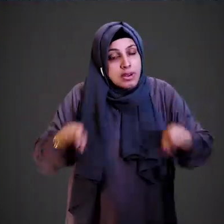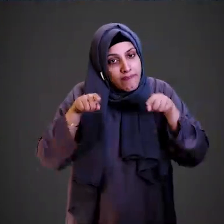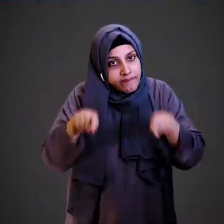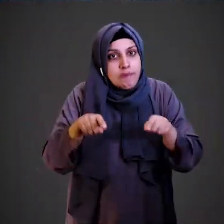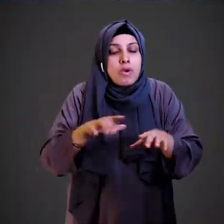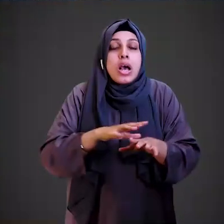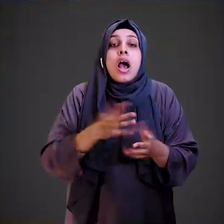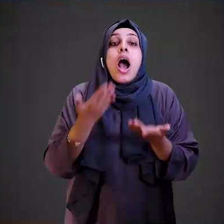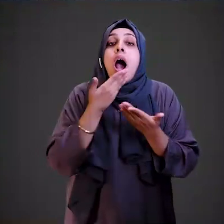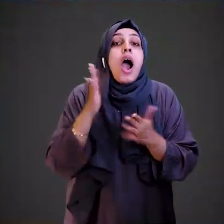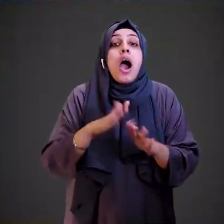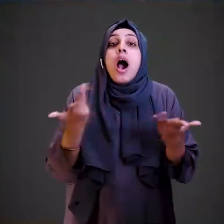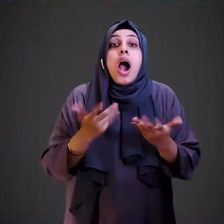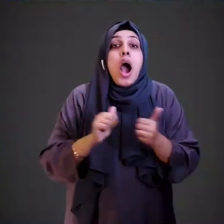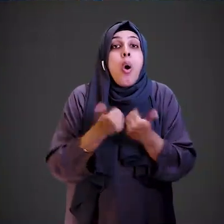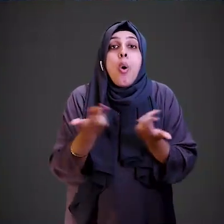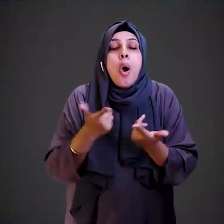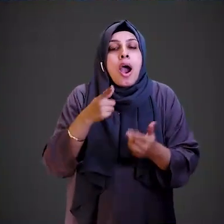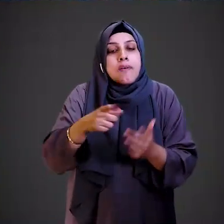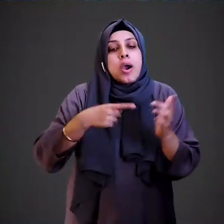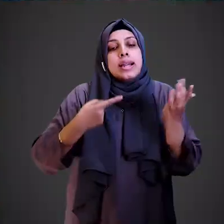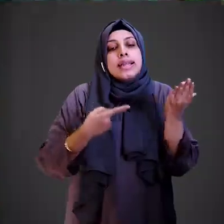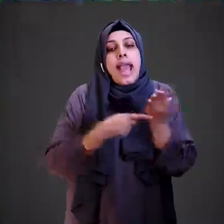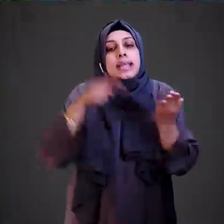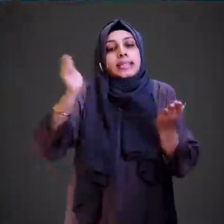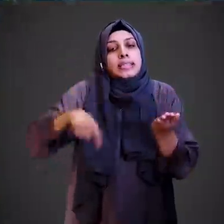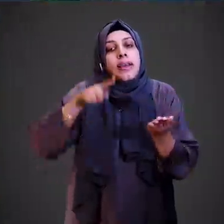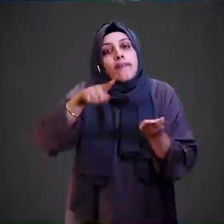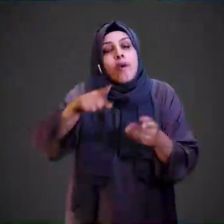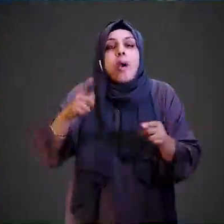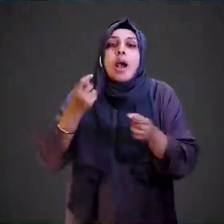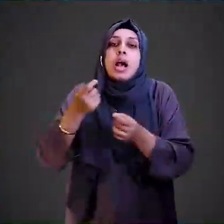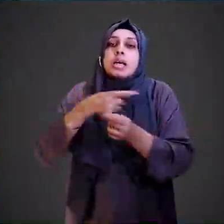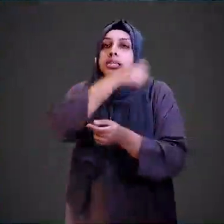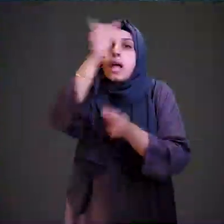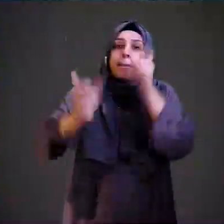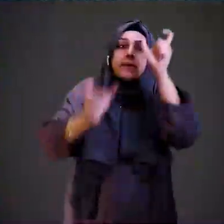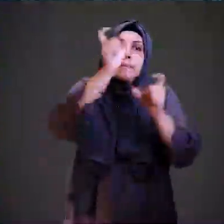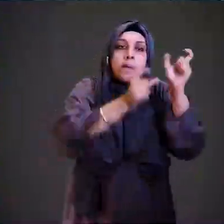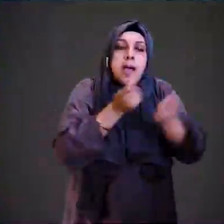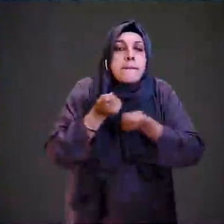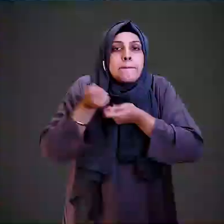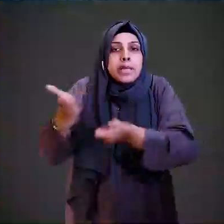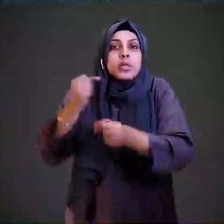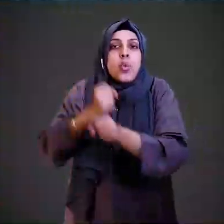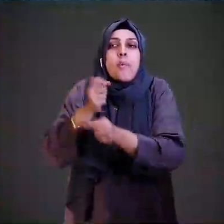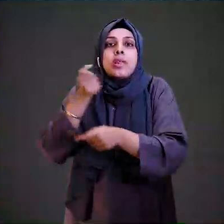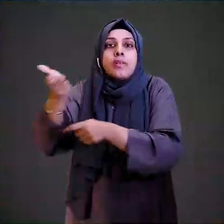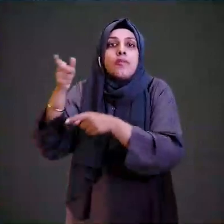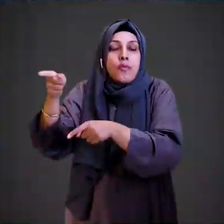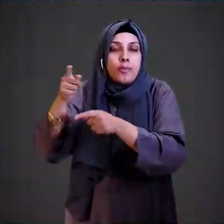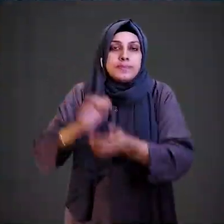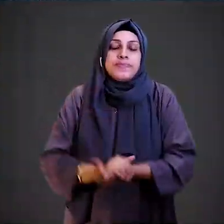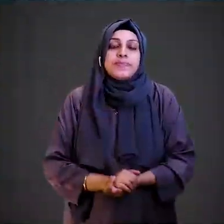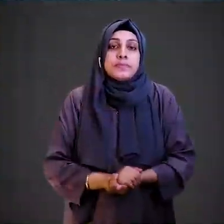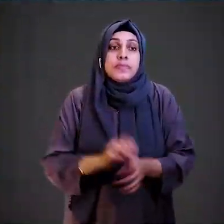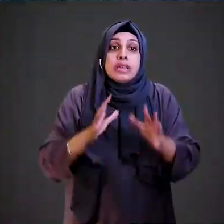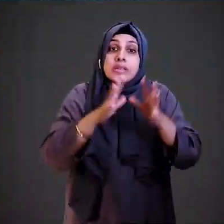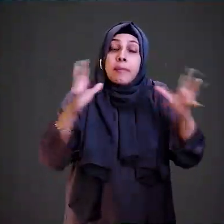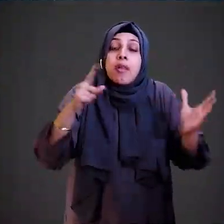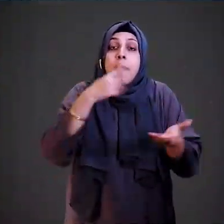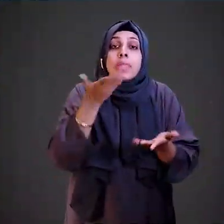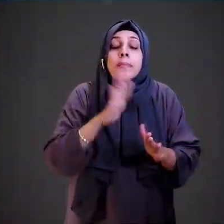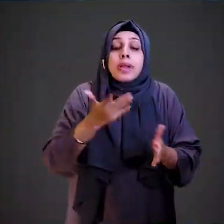अंदर। टैक्स के ज़रिए शहरी इसकी कीमत अदा करते हैं इज्तमाई तौर पे। पब्लिक गुड के ज़ुमरे में बड़े